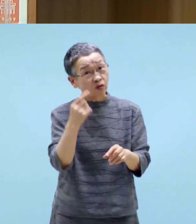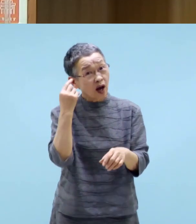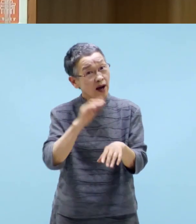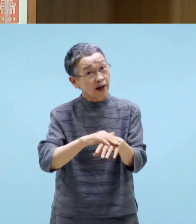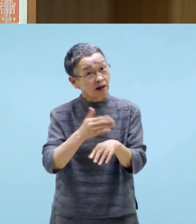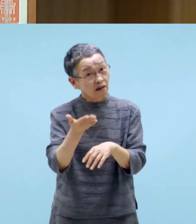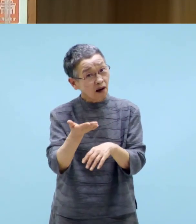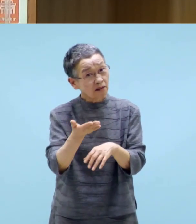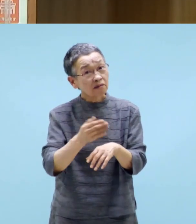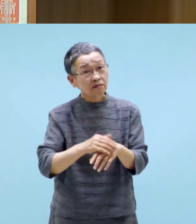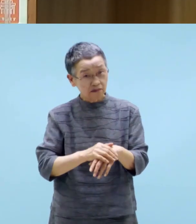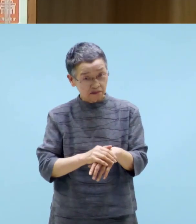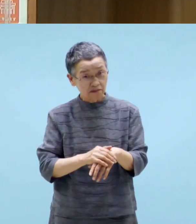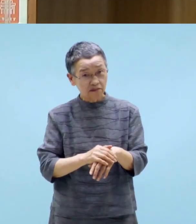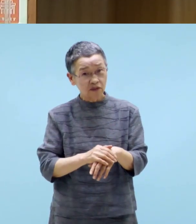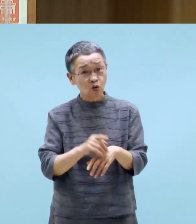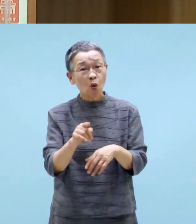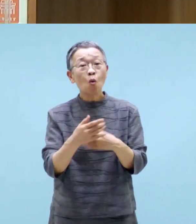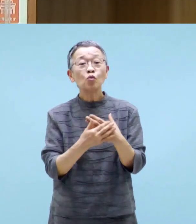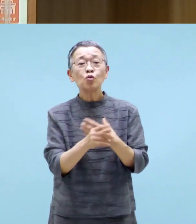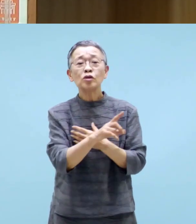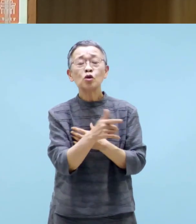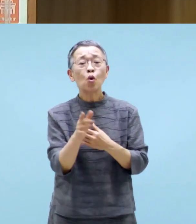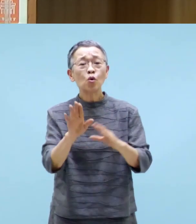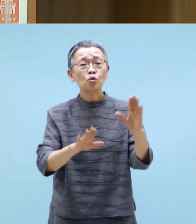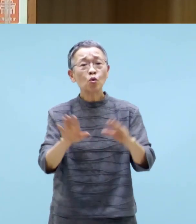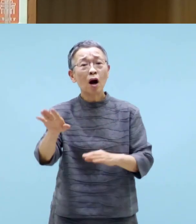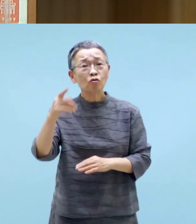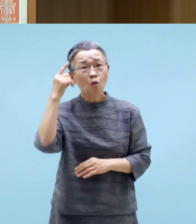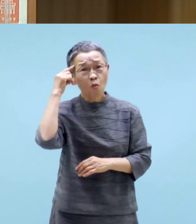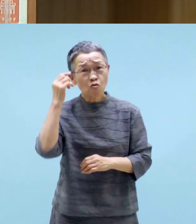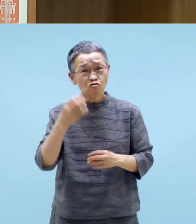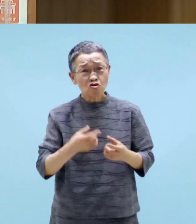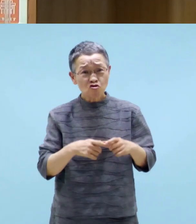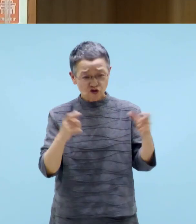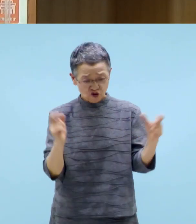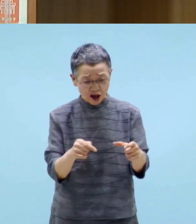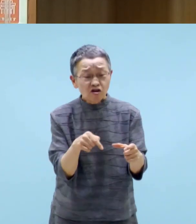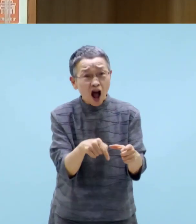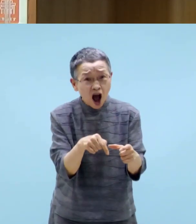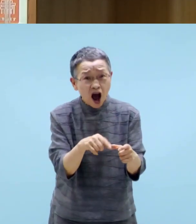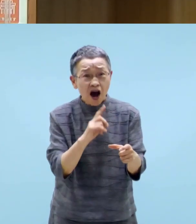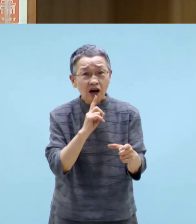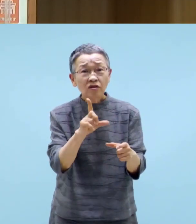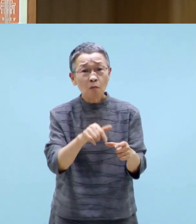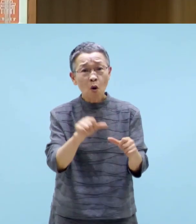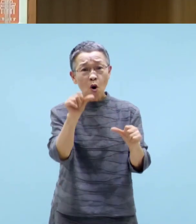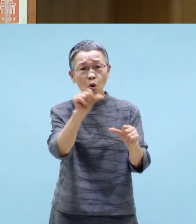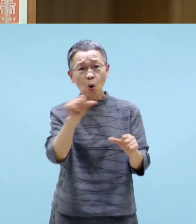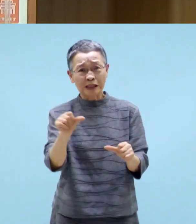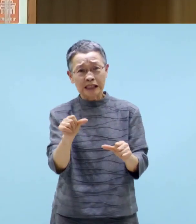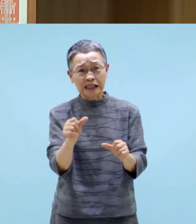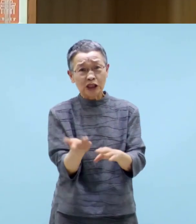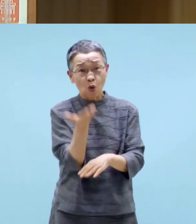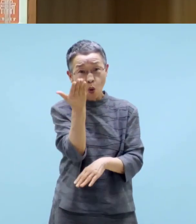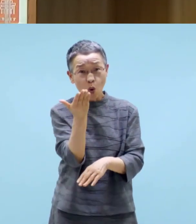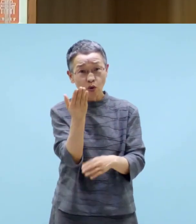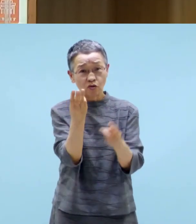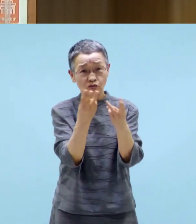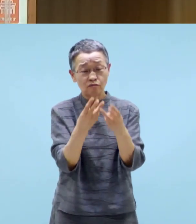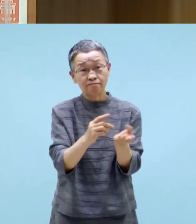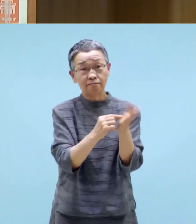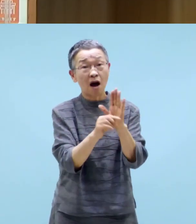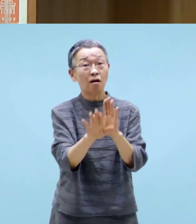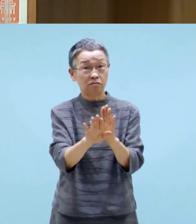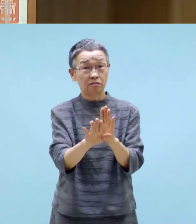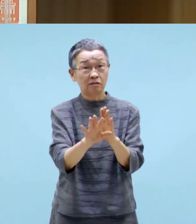状況があると思ってます。例えばクラスターといっても、これは1つ5人以上ということになっているんですけども、じゃあ